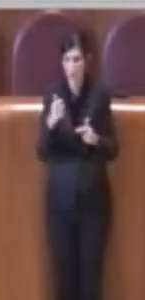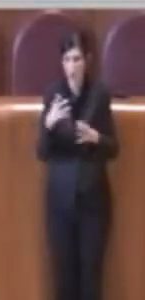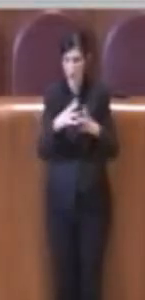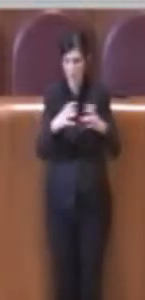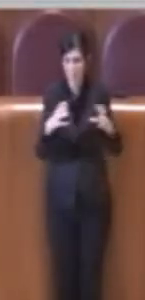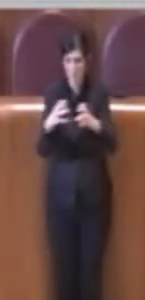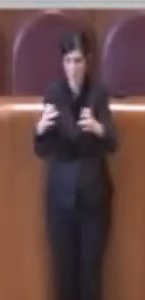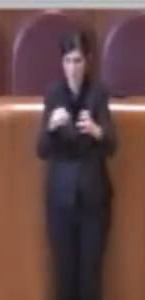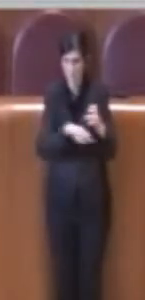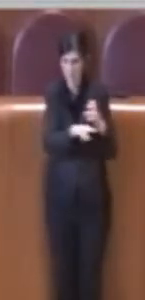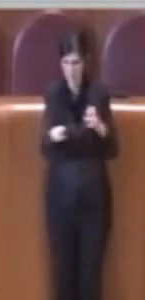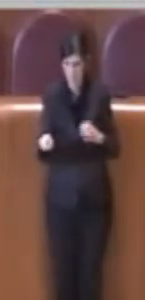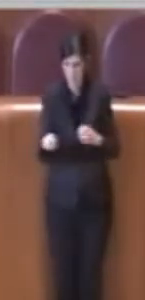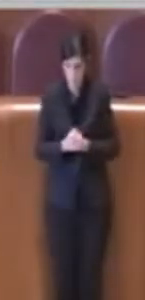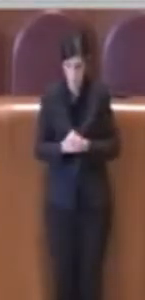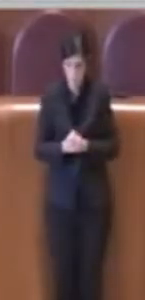aziende.